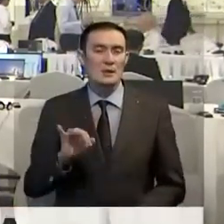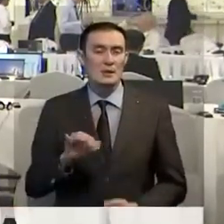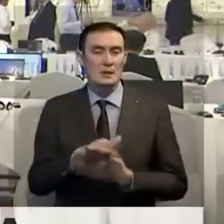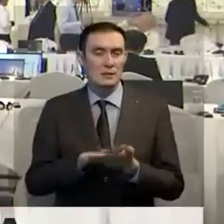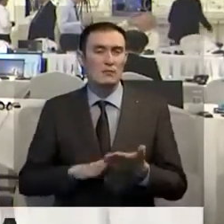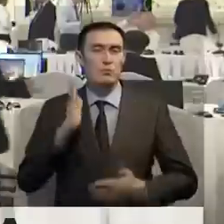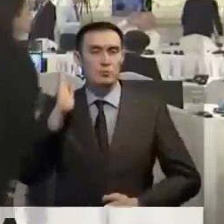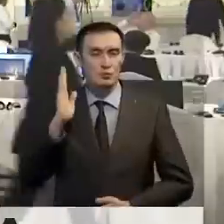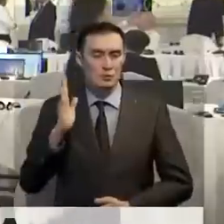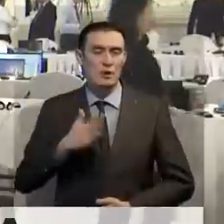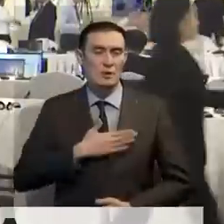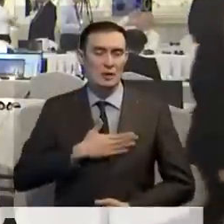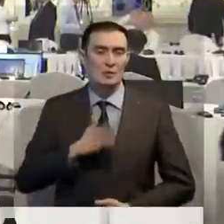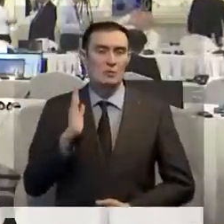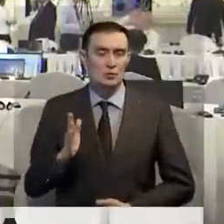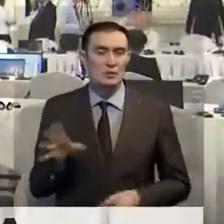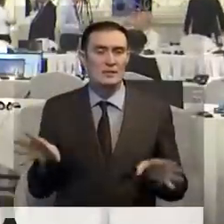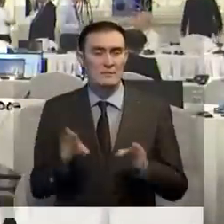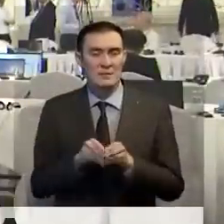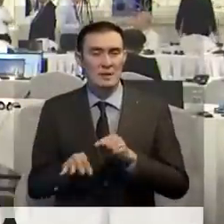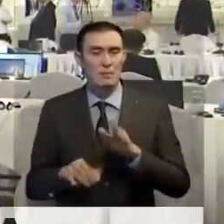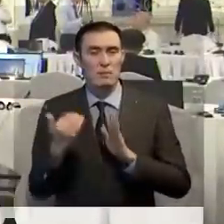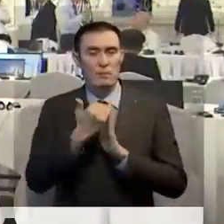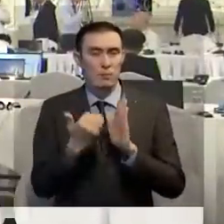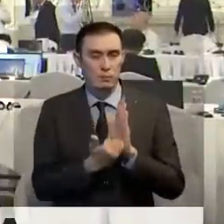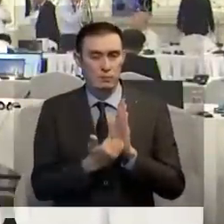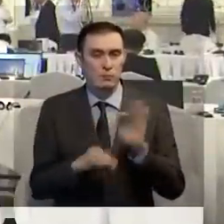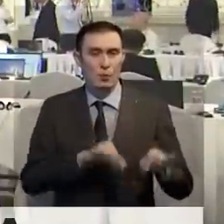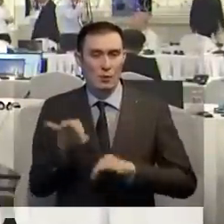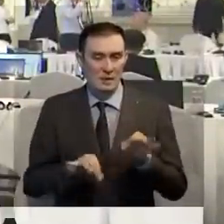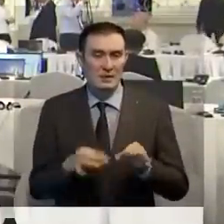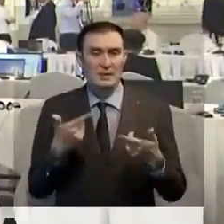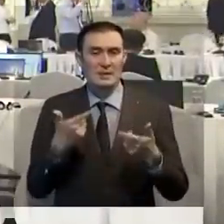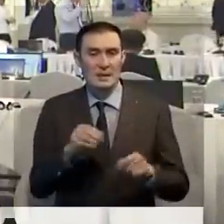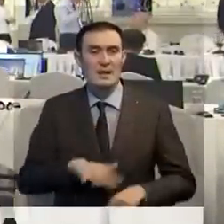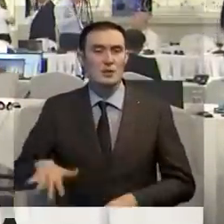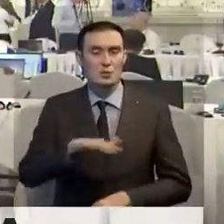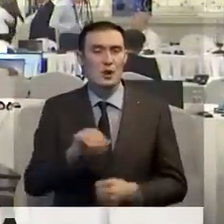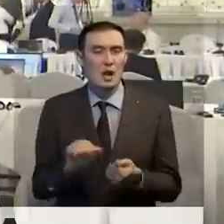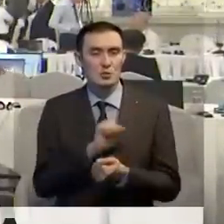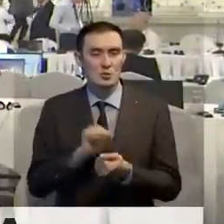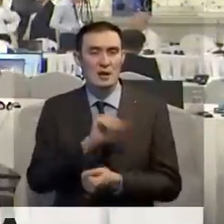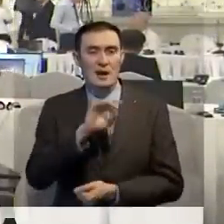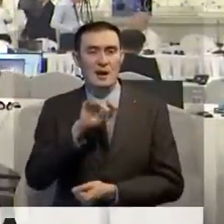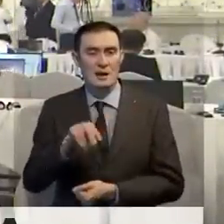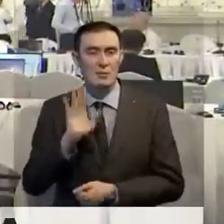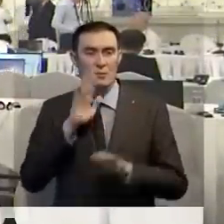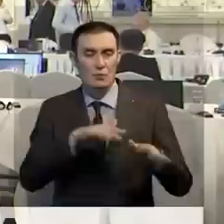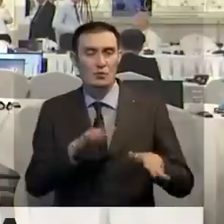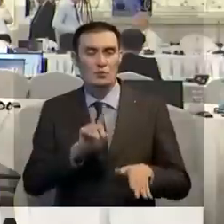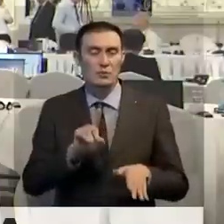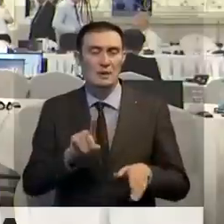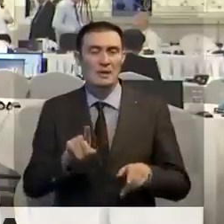в будущем у нас будет совместный проект, где на территории осушенного Аральского моря по